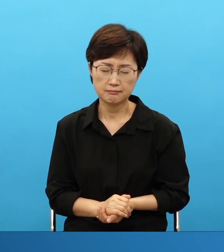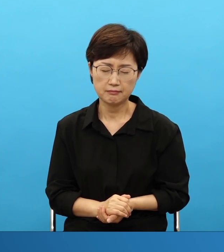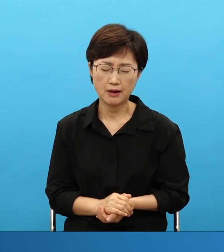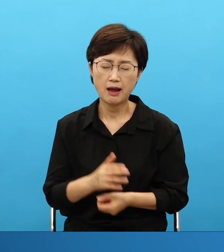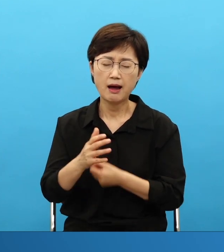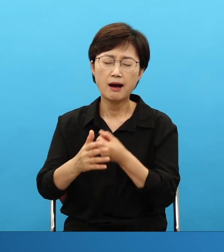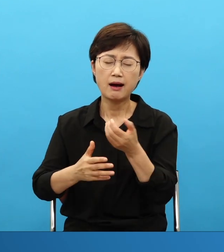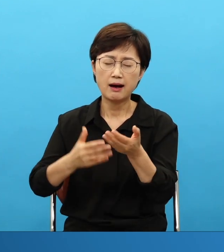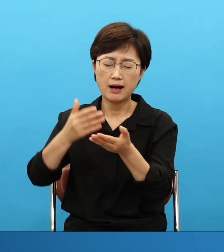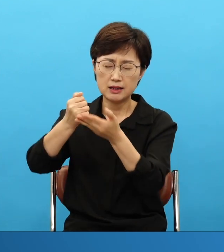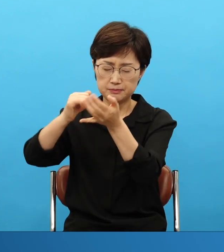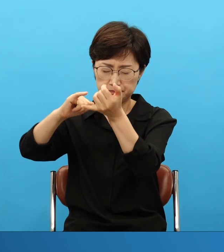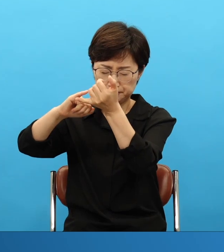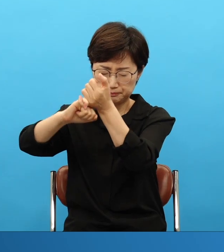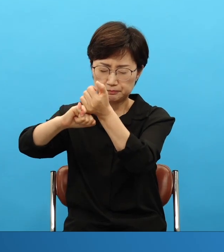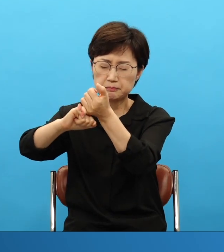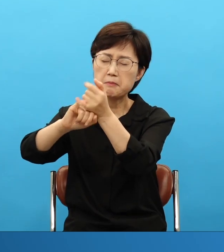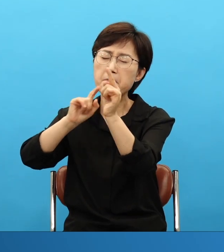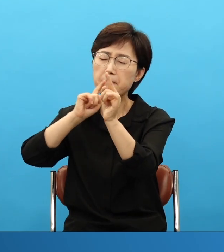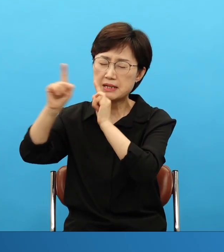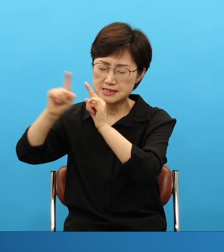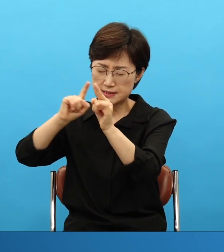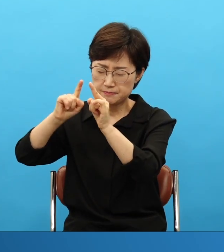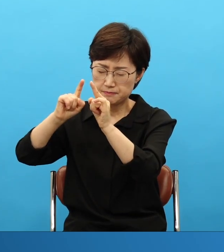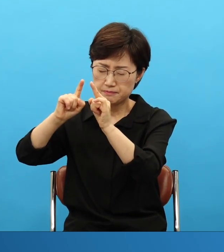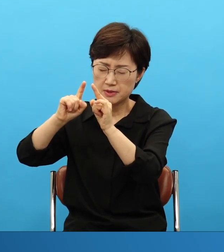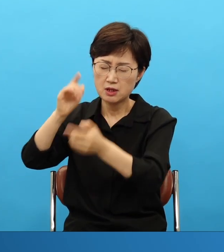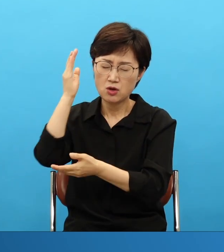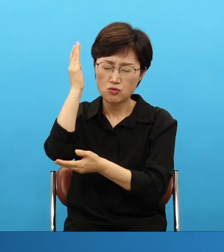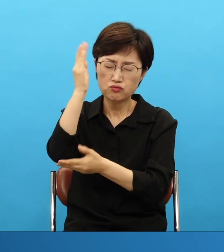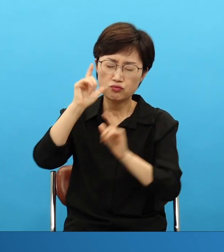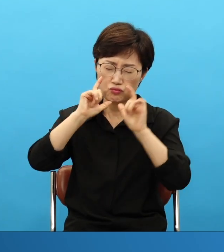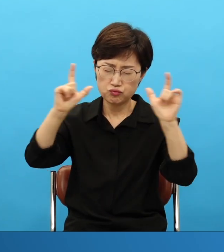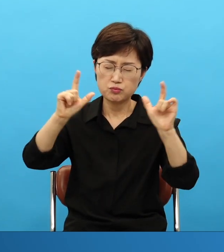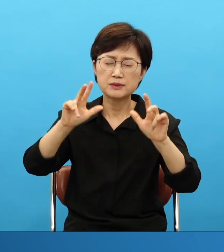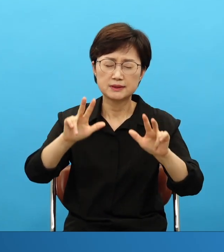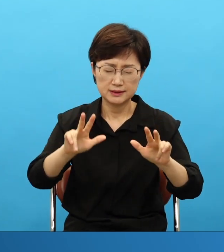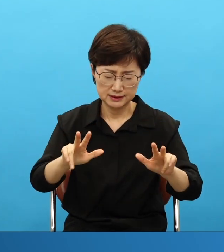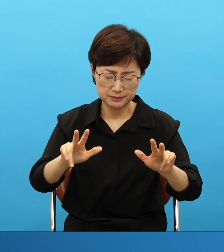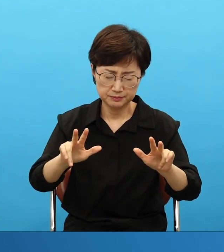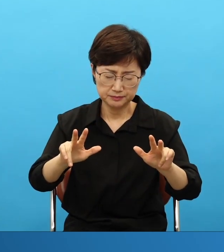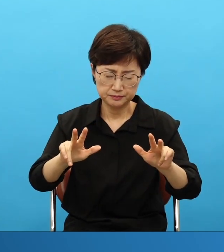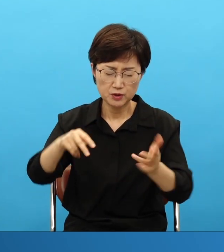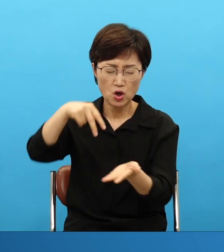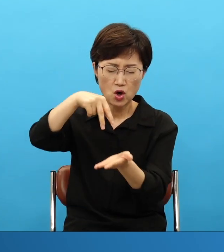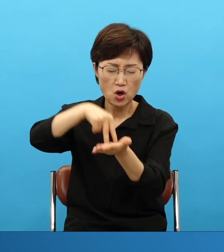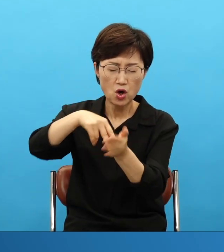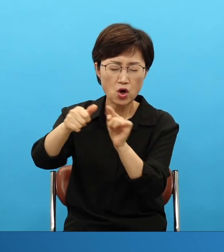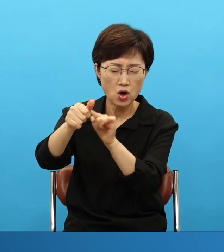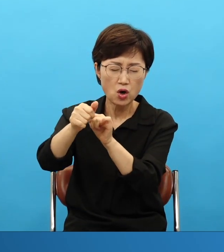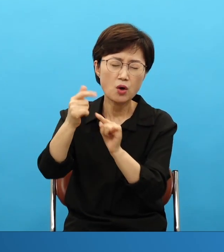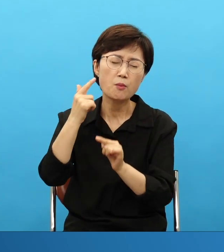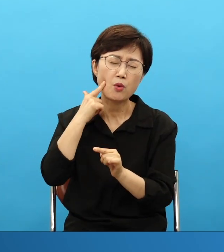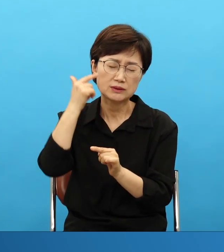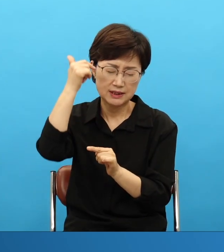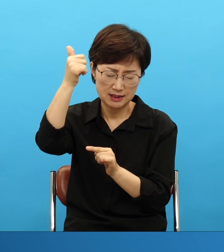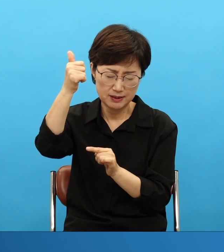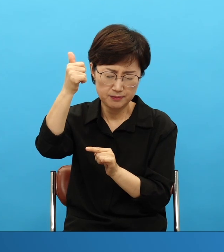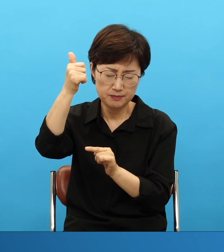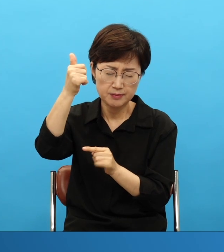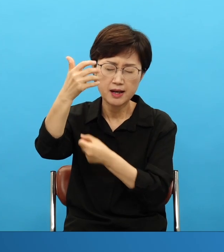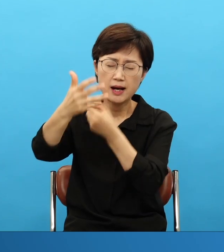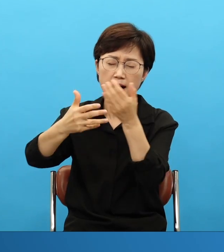하나님의 약속의 말씀이 거게 선포되는이 시간신 목사님을 하나님의으로